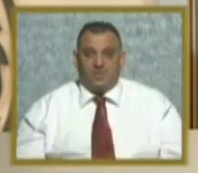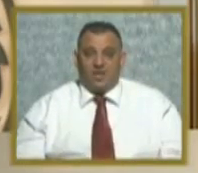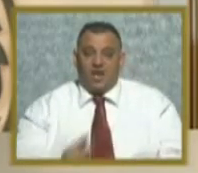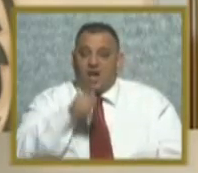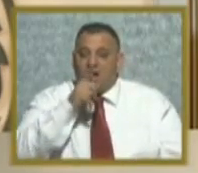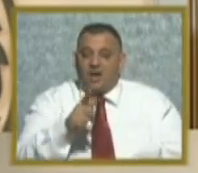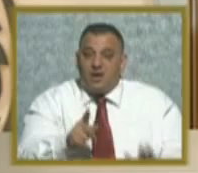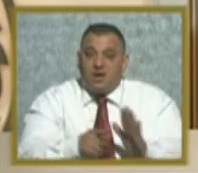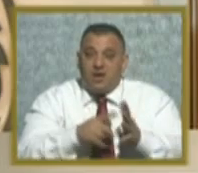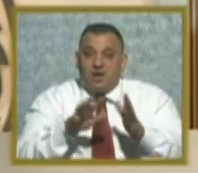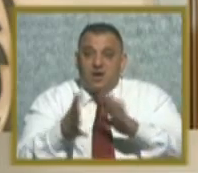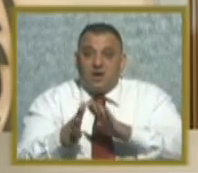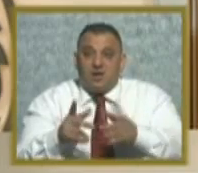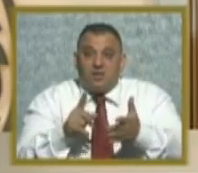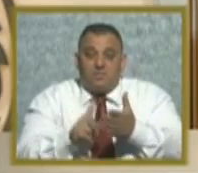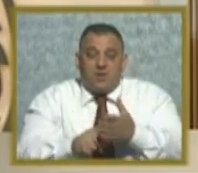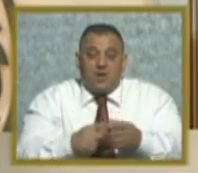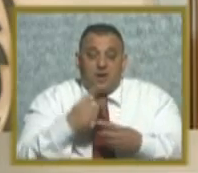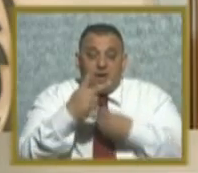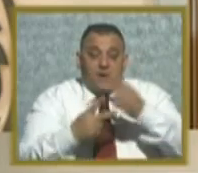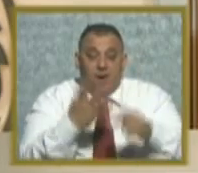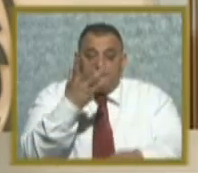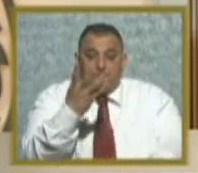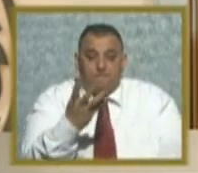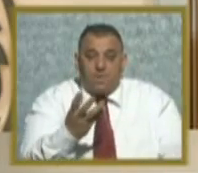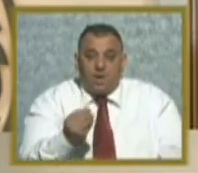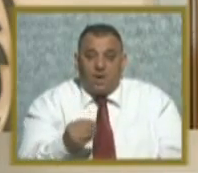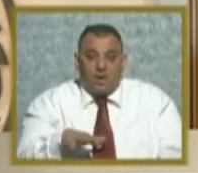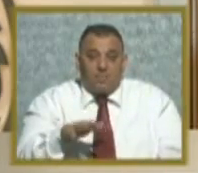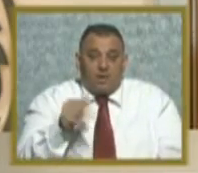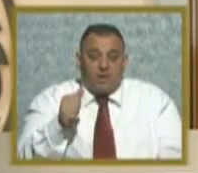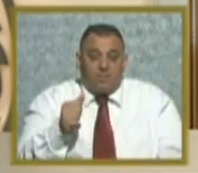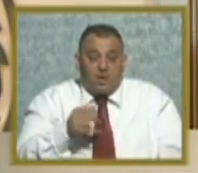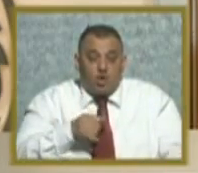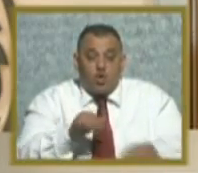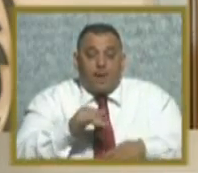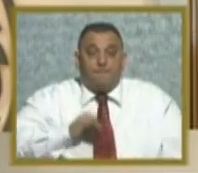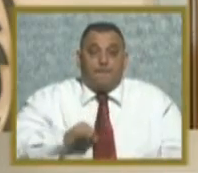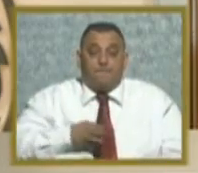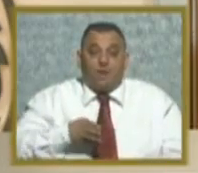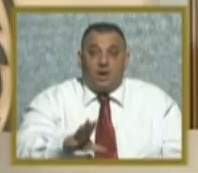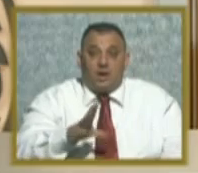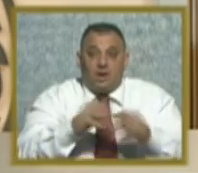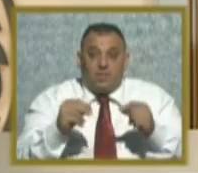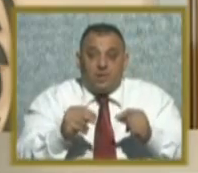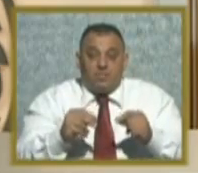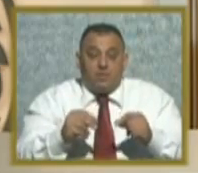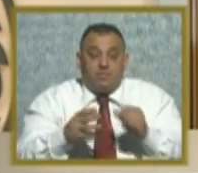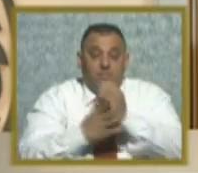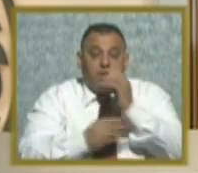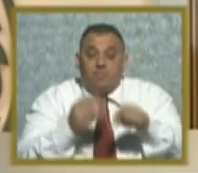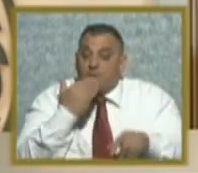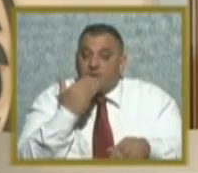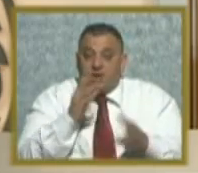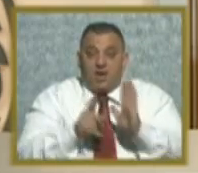يقول أبو علي أحيانا إذا كنت أقوم الليل وأصلي ثم بعد قيام الليل أدخل دورة المياه وينتقض الوضوء،